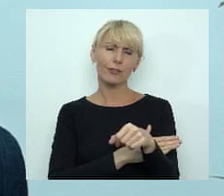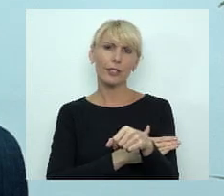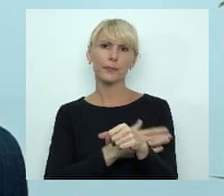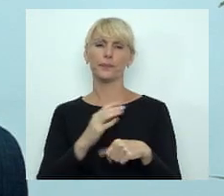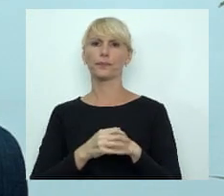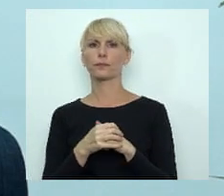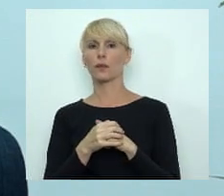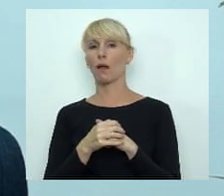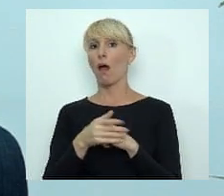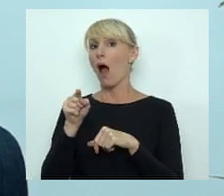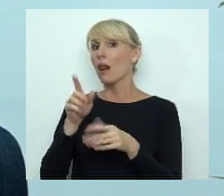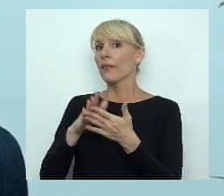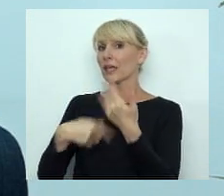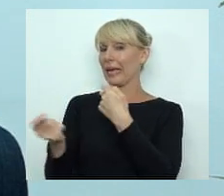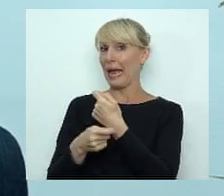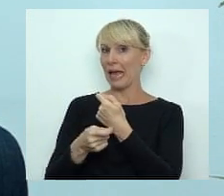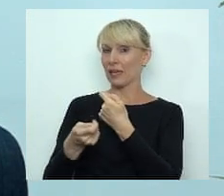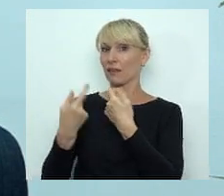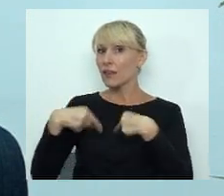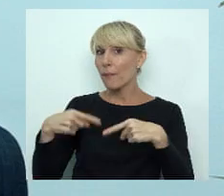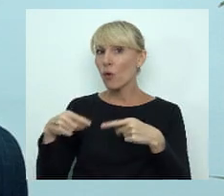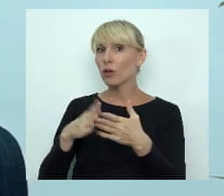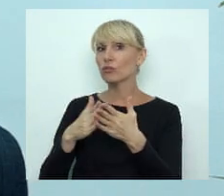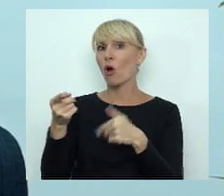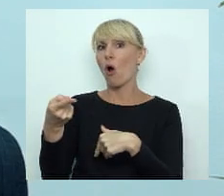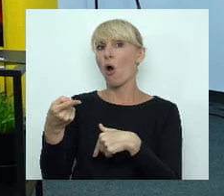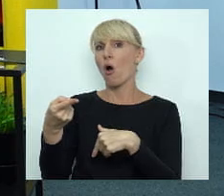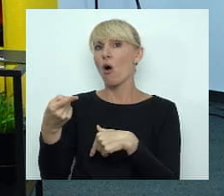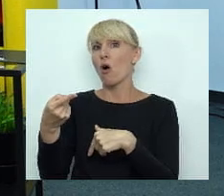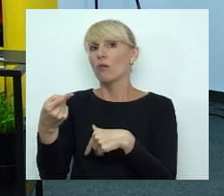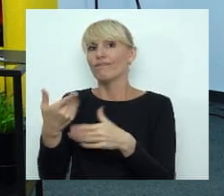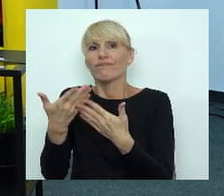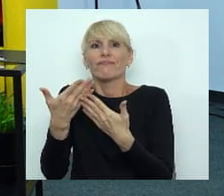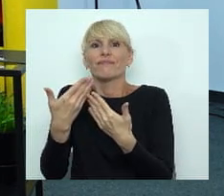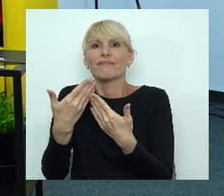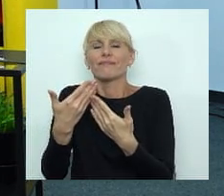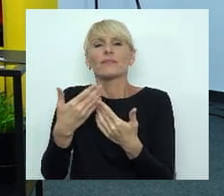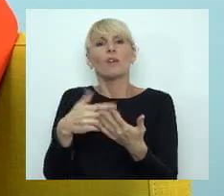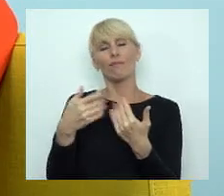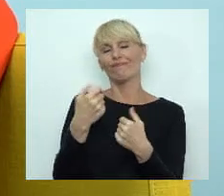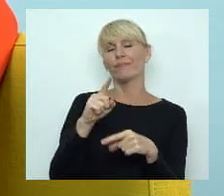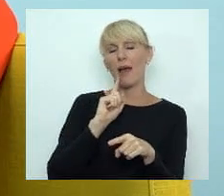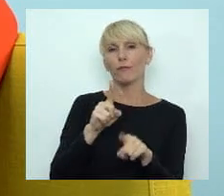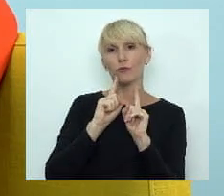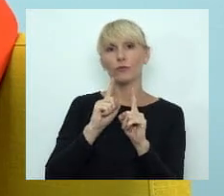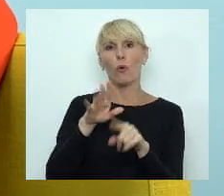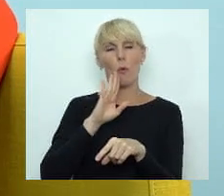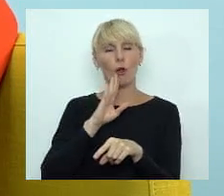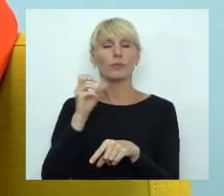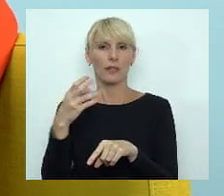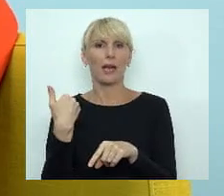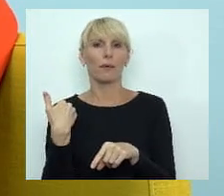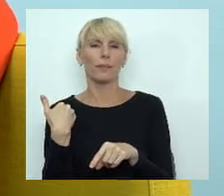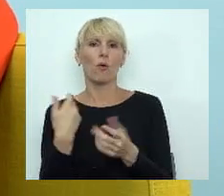że skoro tych kar nie było, tak nie zwracaliśmy na to uwagi? No właśnie, chyba tak było. W momencie, kiedy odwołuję się do swojej praktyki